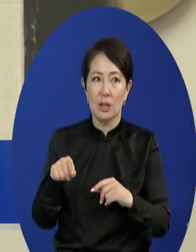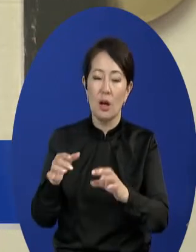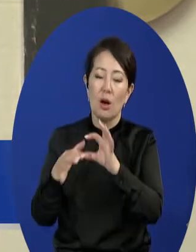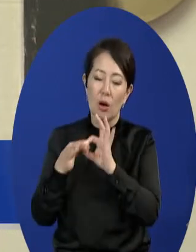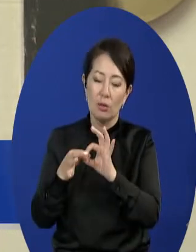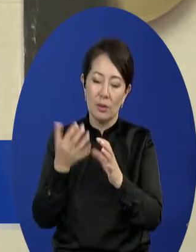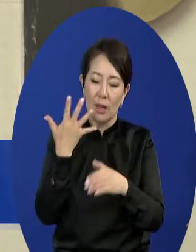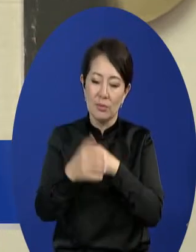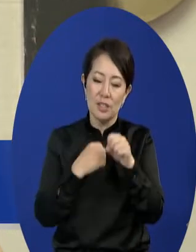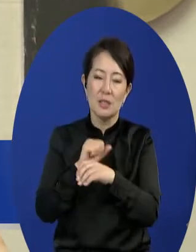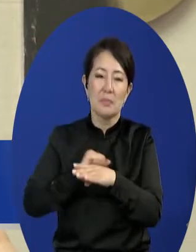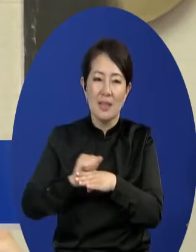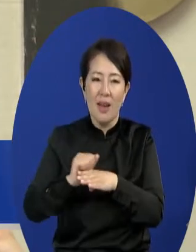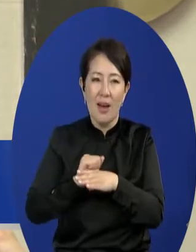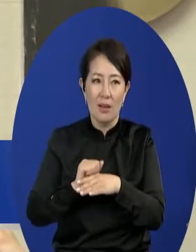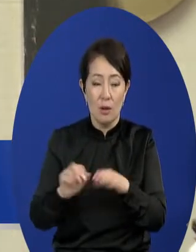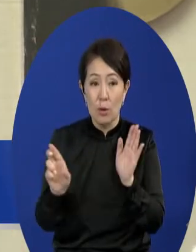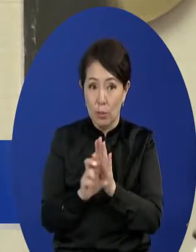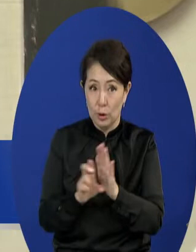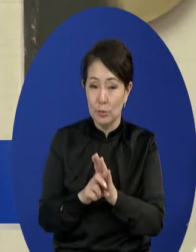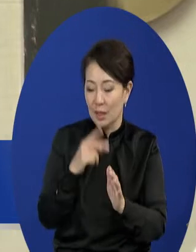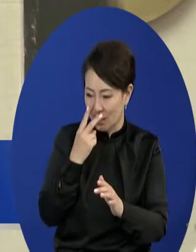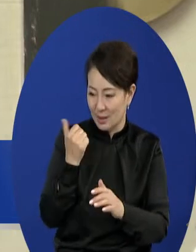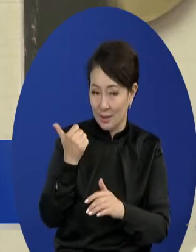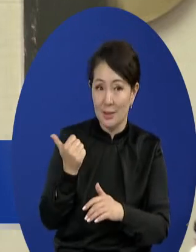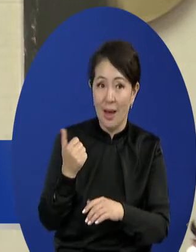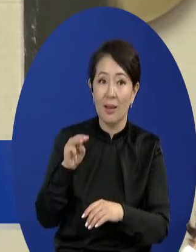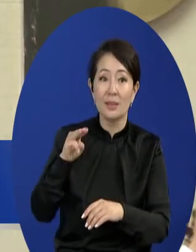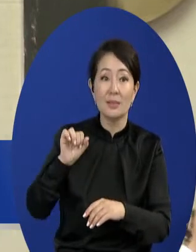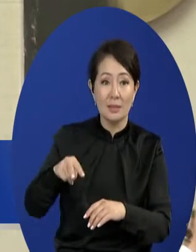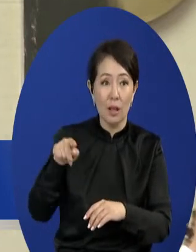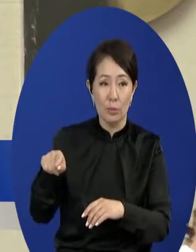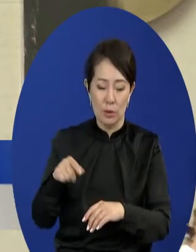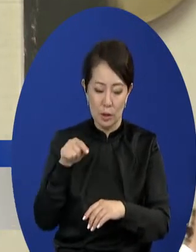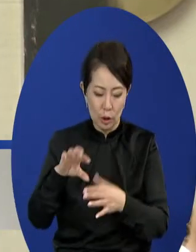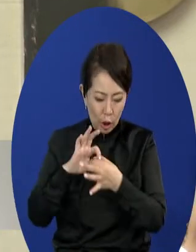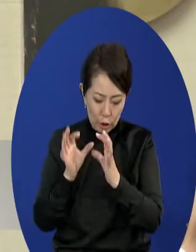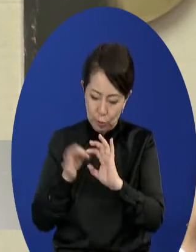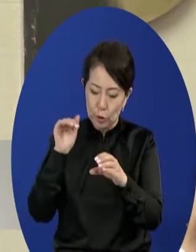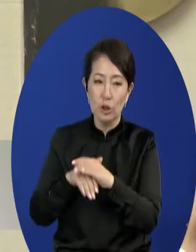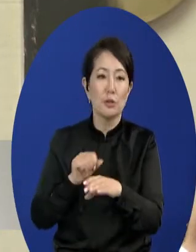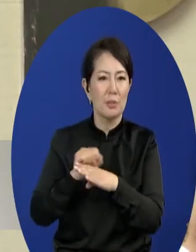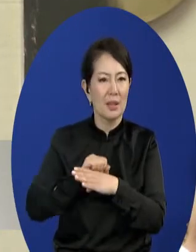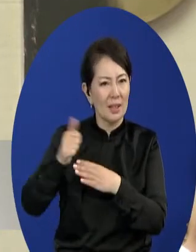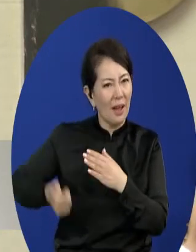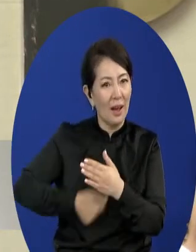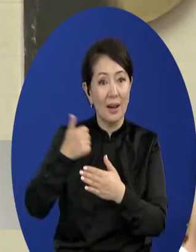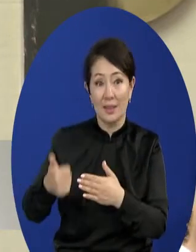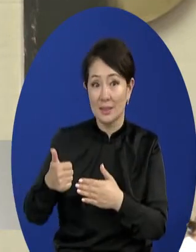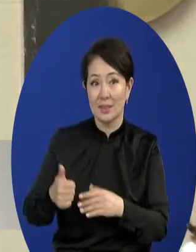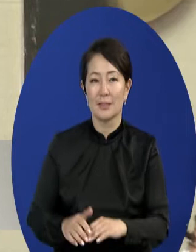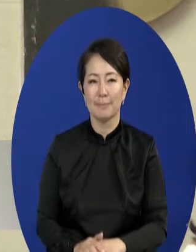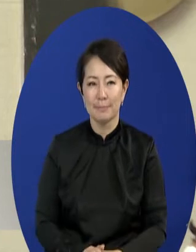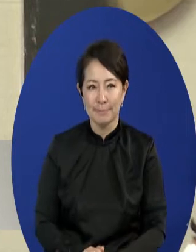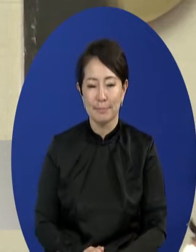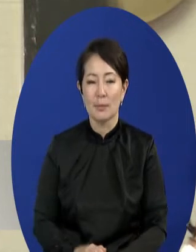гарлаа. Сайн талын харуул. Энэ олимпиадоо өргөдөө бэлтгэл бол бүрэн хангагдсан гэж үзэж байна.